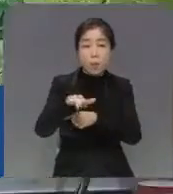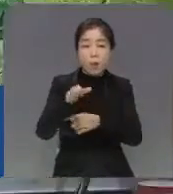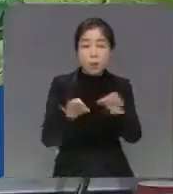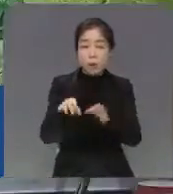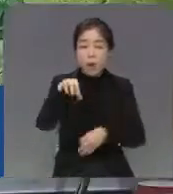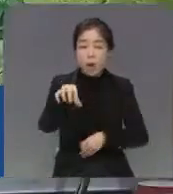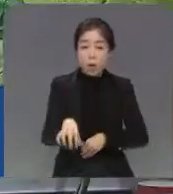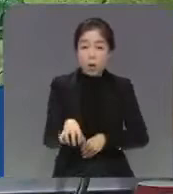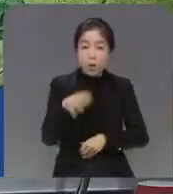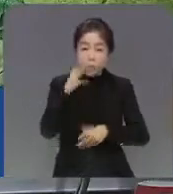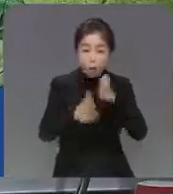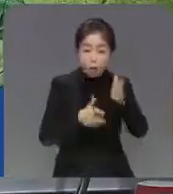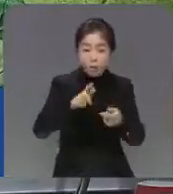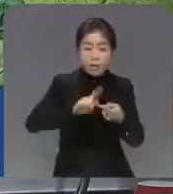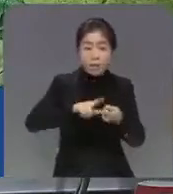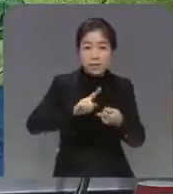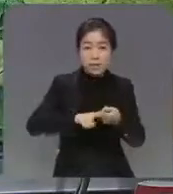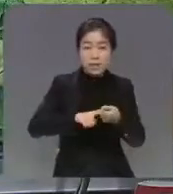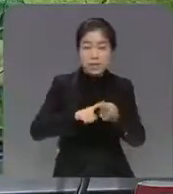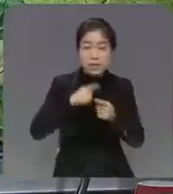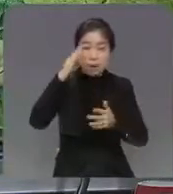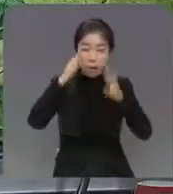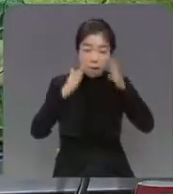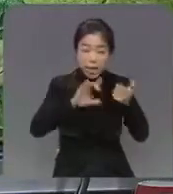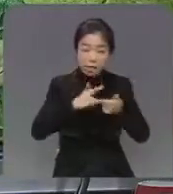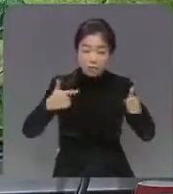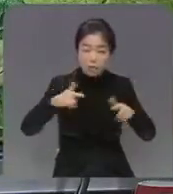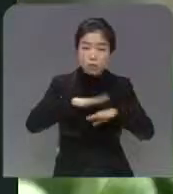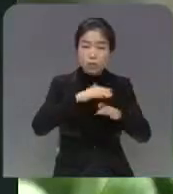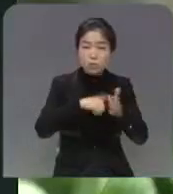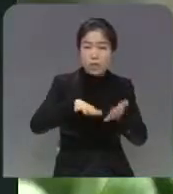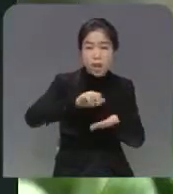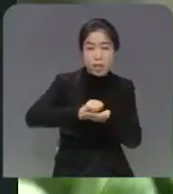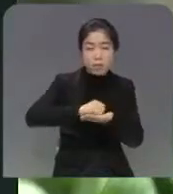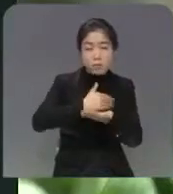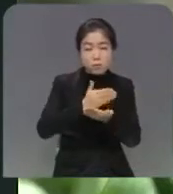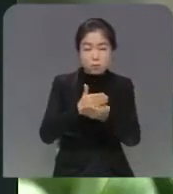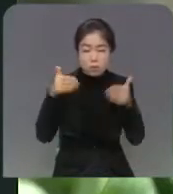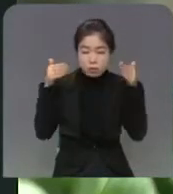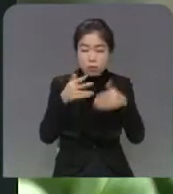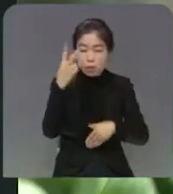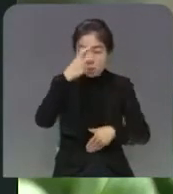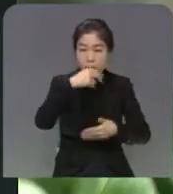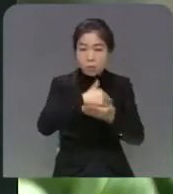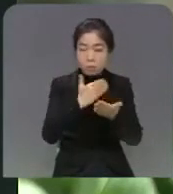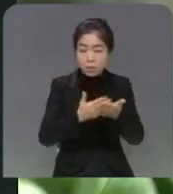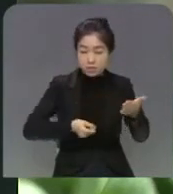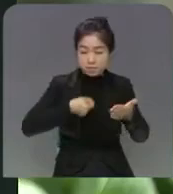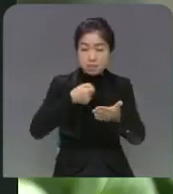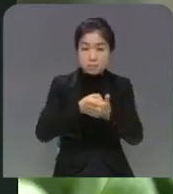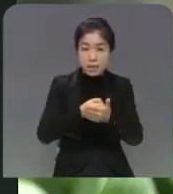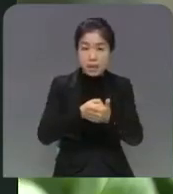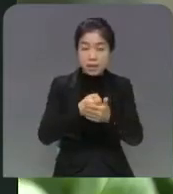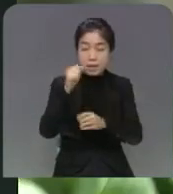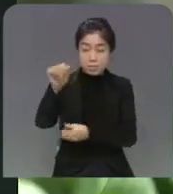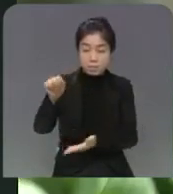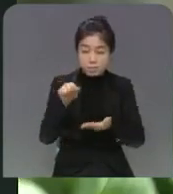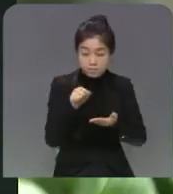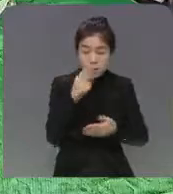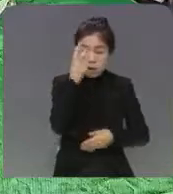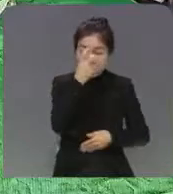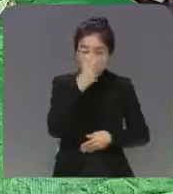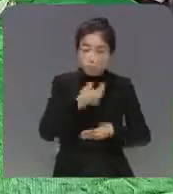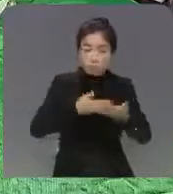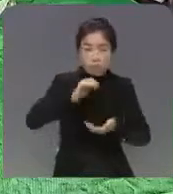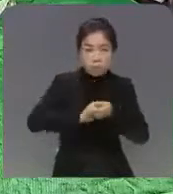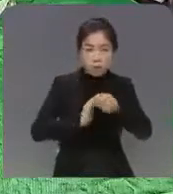김치 가공공장을 대상으로 배추 등 농산물과 양념류를 중점관리 품목으로 선정하고 원산지 관리와